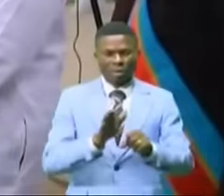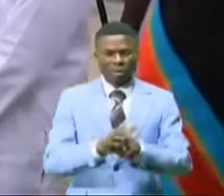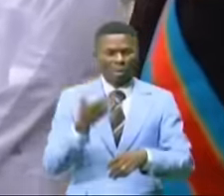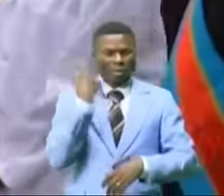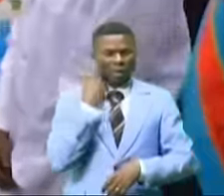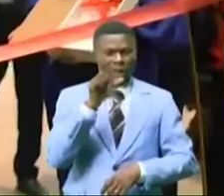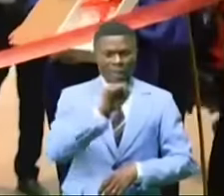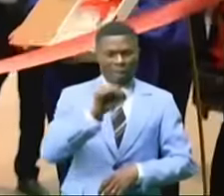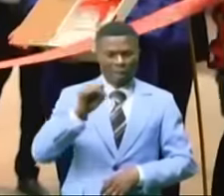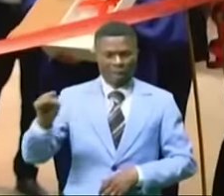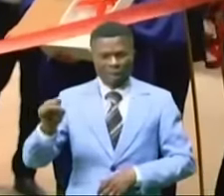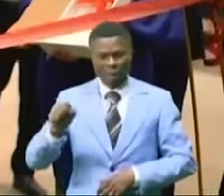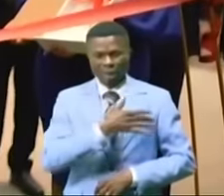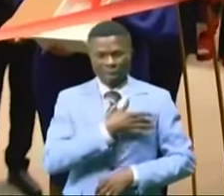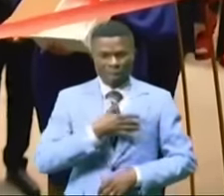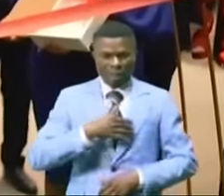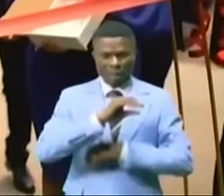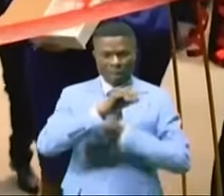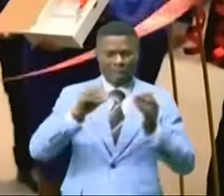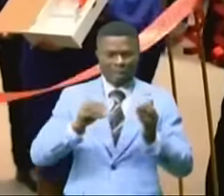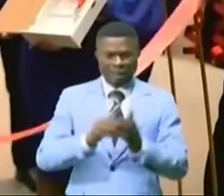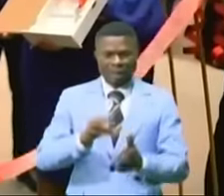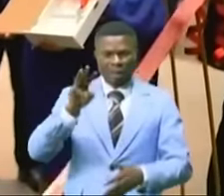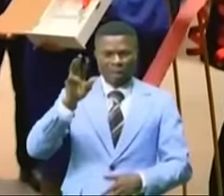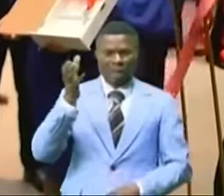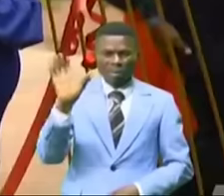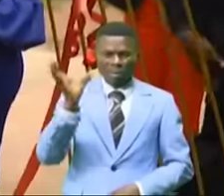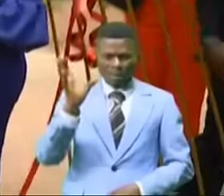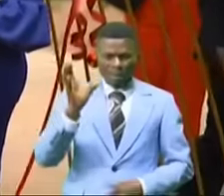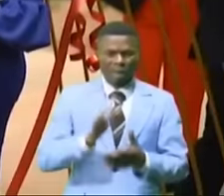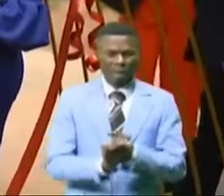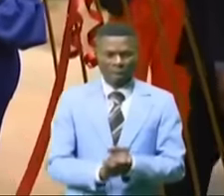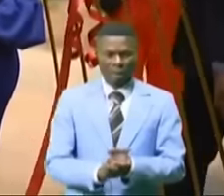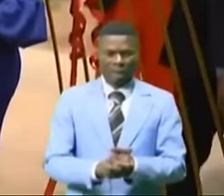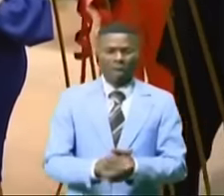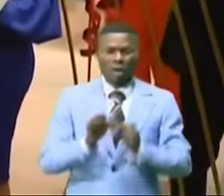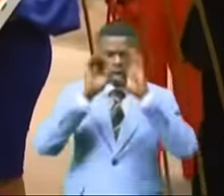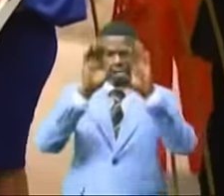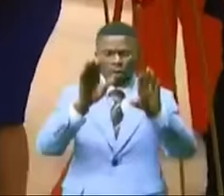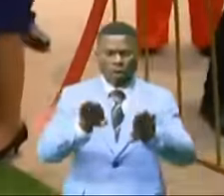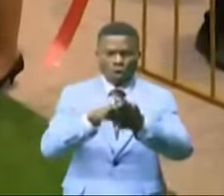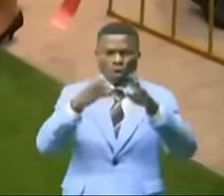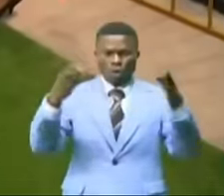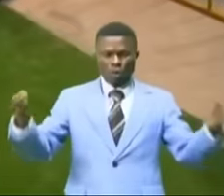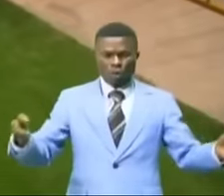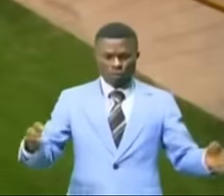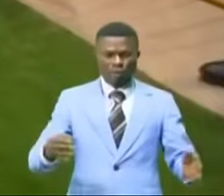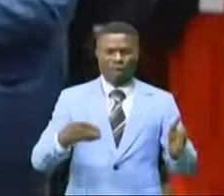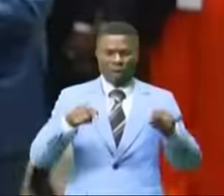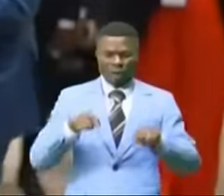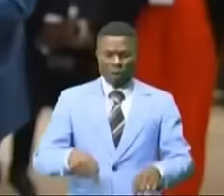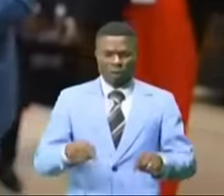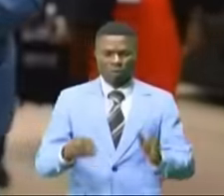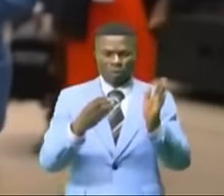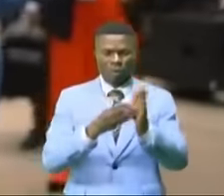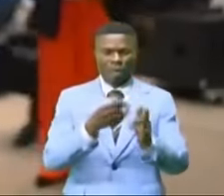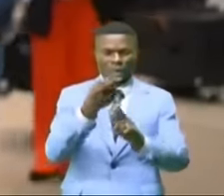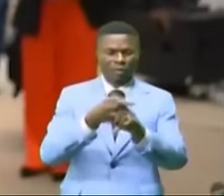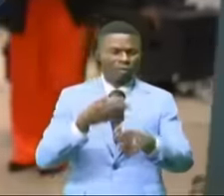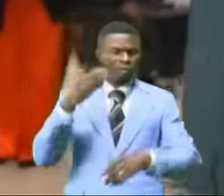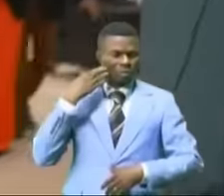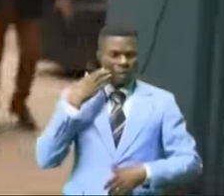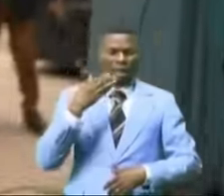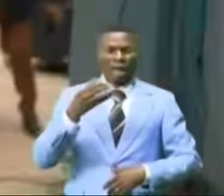SS, communément appelé centre Mabanga. Inauguré ce 9 mars par la First Lady, Denise Nkiru